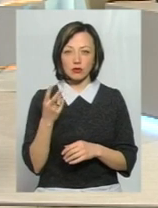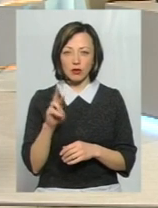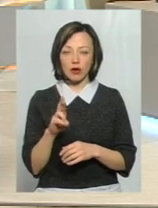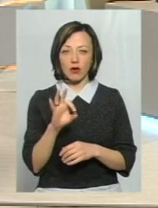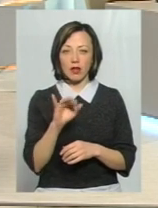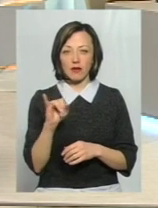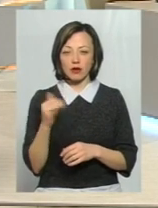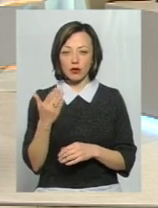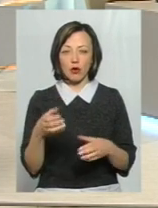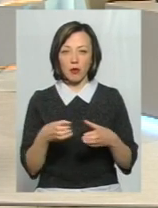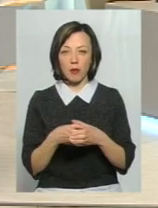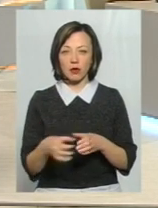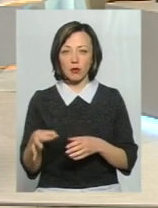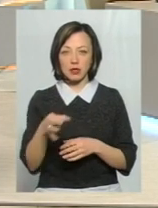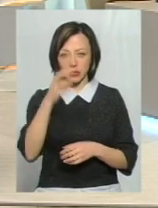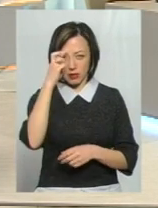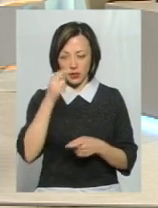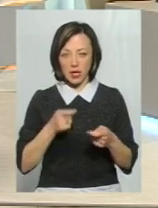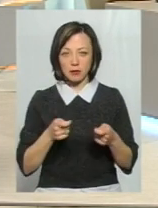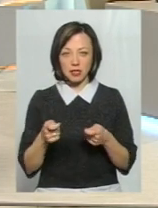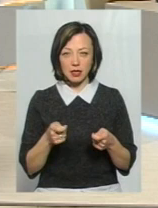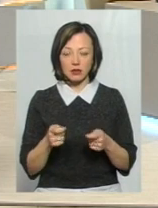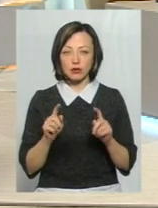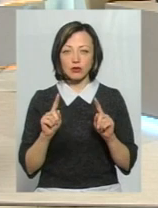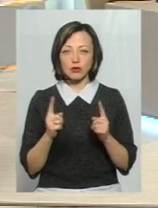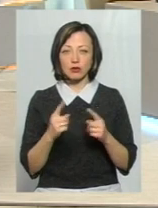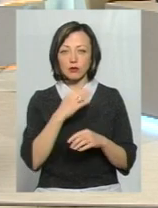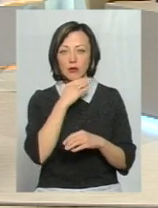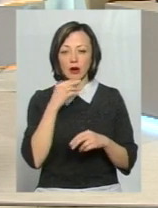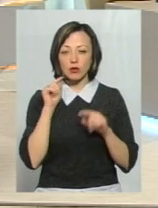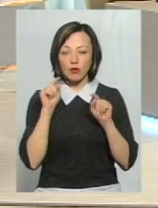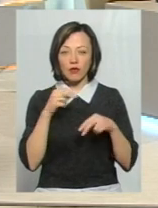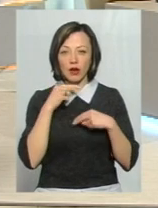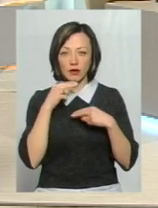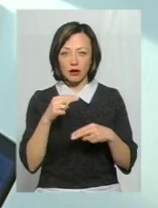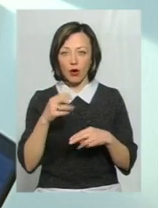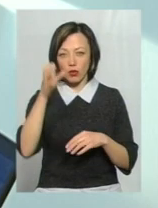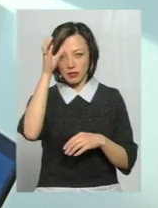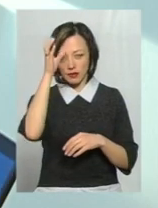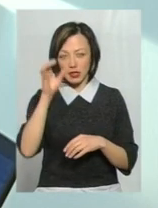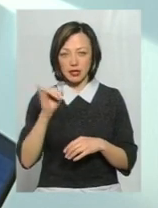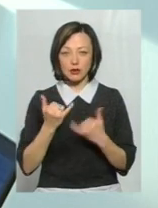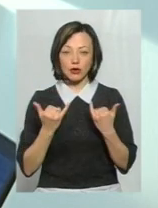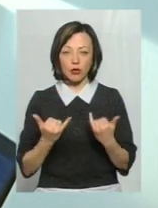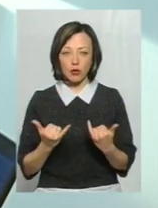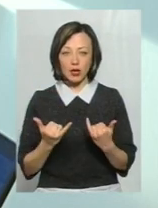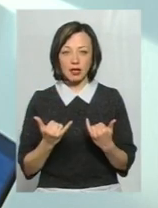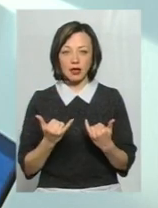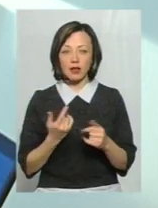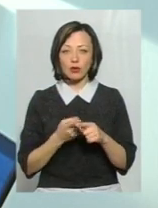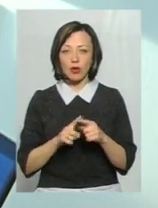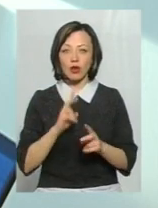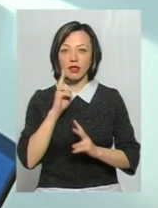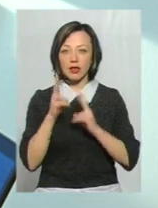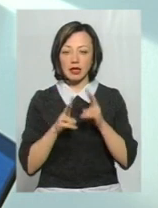його команда, і обласна державна адміністрація надзвичайно багато уваги уділила освіті. І сьогодні того нарікання,